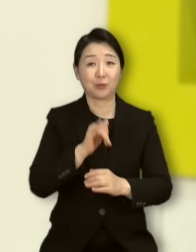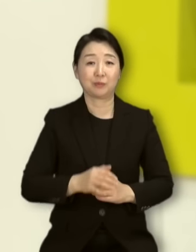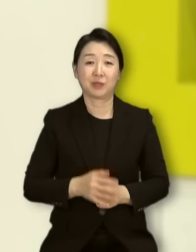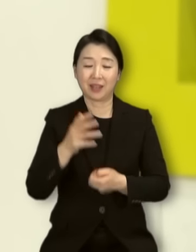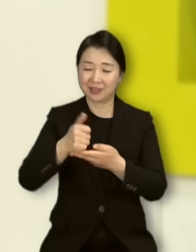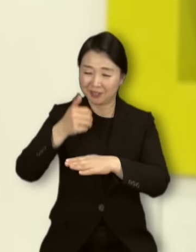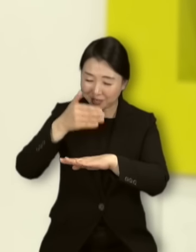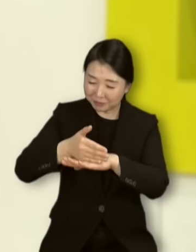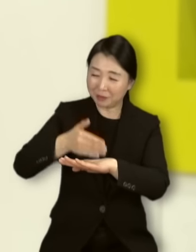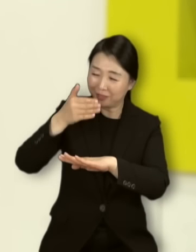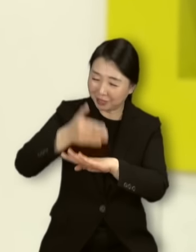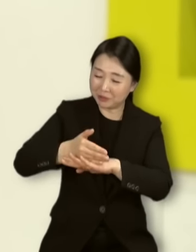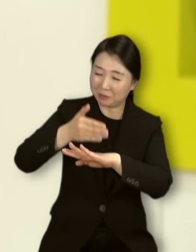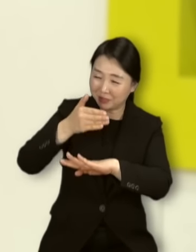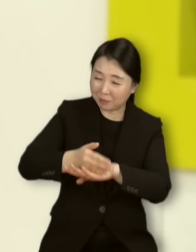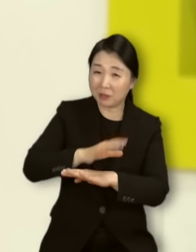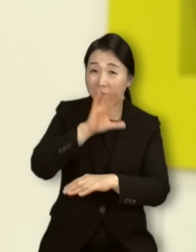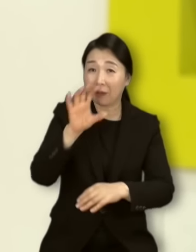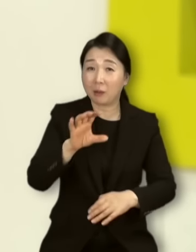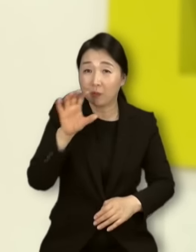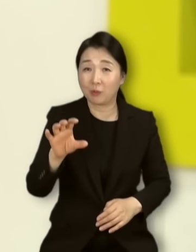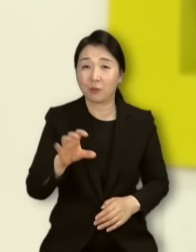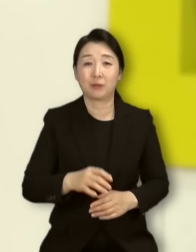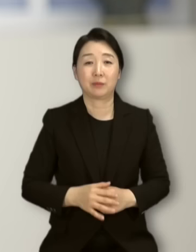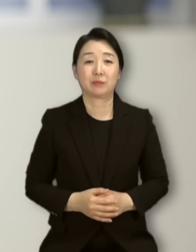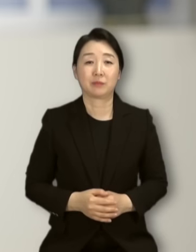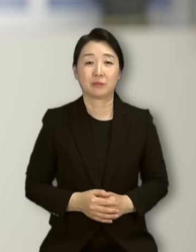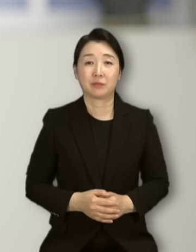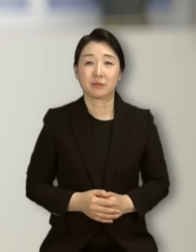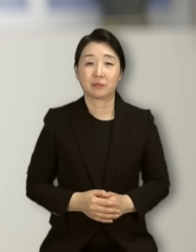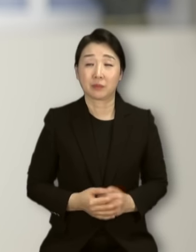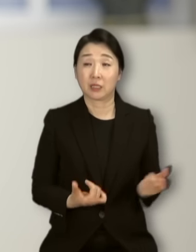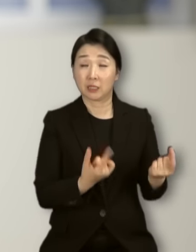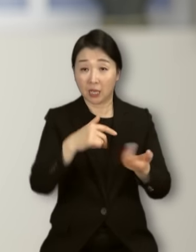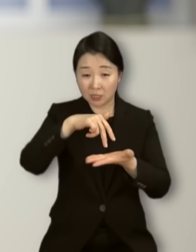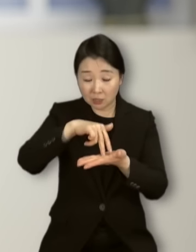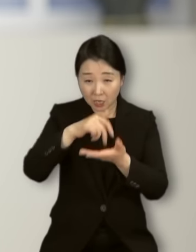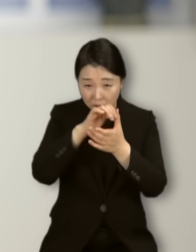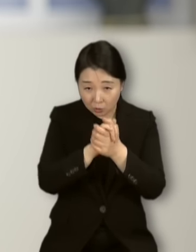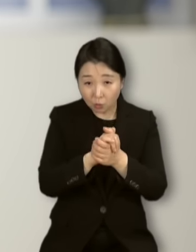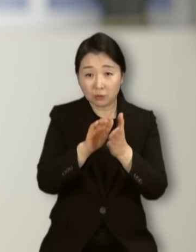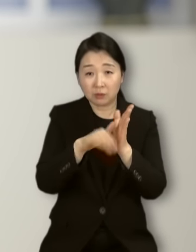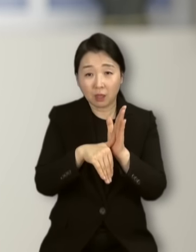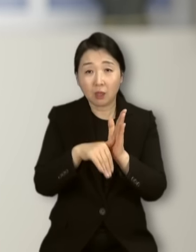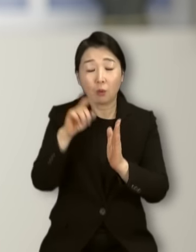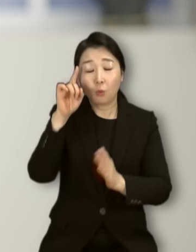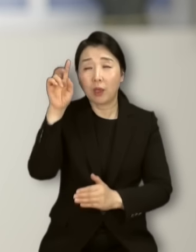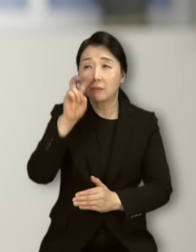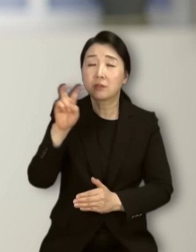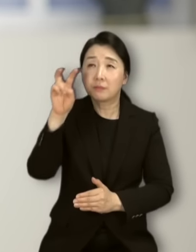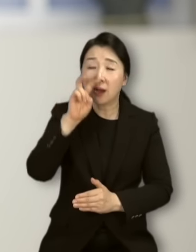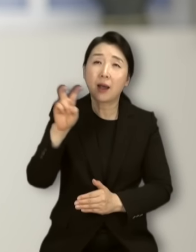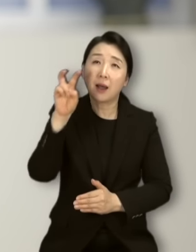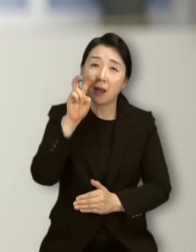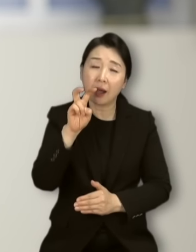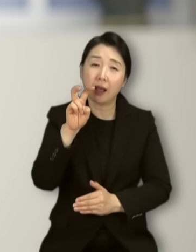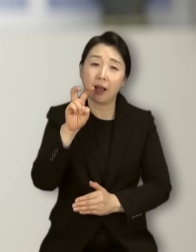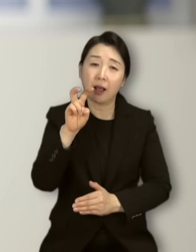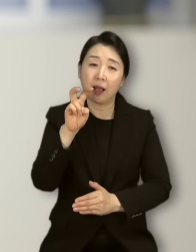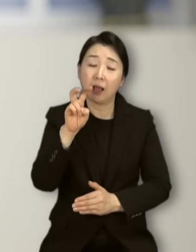그래서 하나님 감사합니다 그것만 계속 하고 있었어요 근데 다 같이 일어나서 기도를 하고 막 그러면서 점점점 음악 소리가